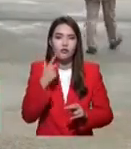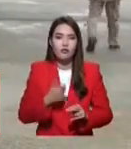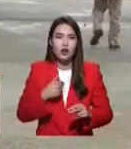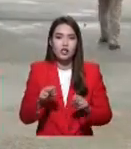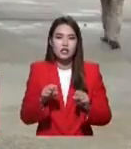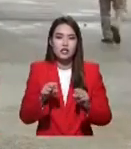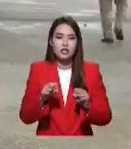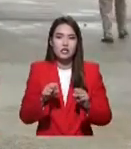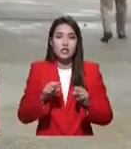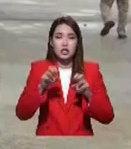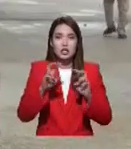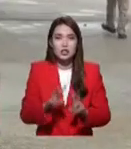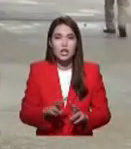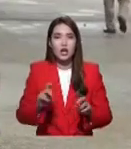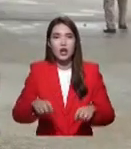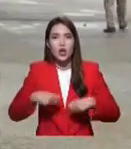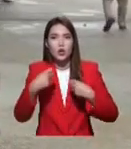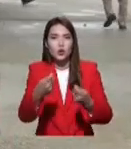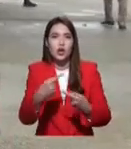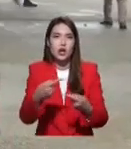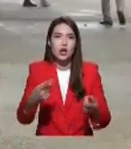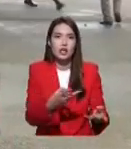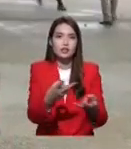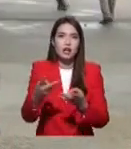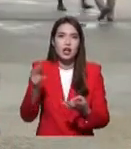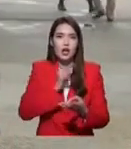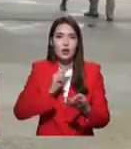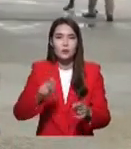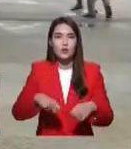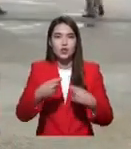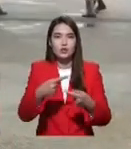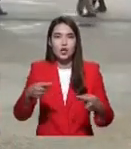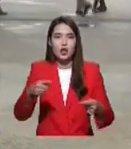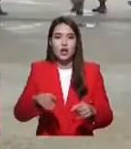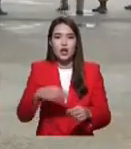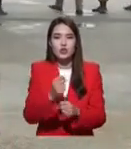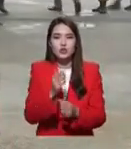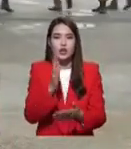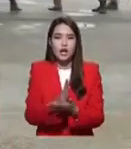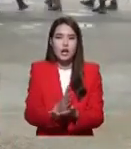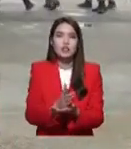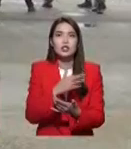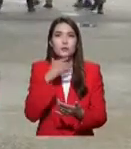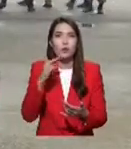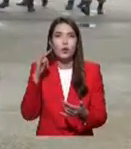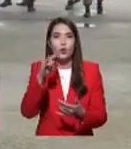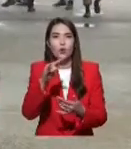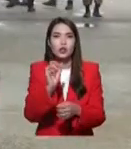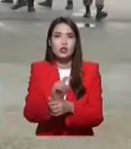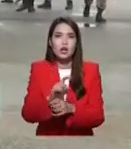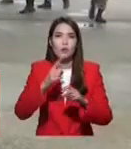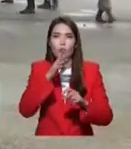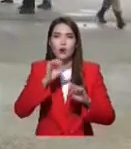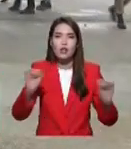Бұл ұшақтар 19 жолаушыны тасымалдауға, десанттар мен парашютистерді тасымалдауға негізделген. Сондай-ақ 1 тоннаға дейінгі жеңіл жүкті тасымалдауға болады. Жылдамдығы